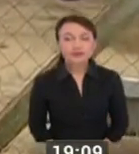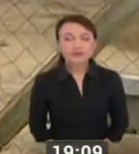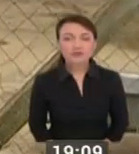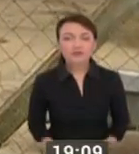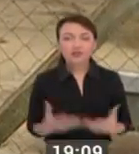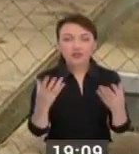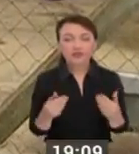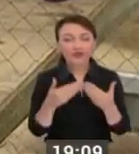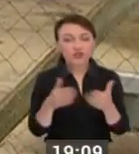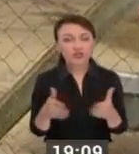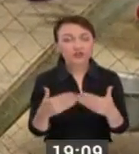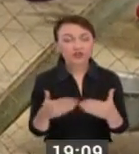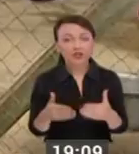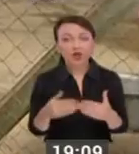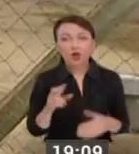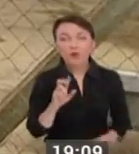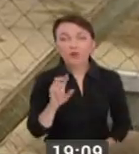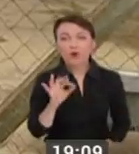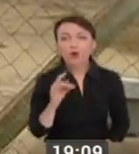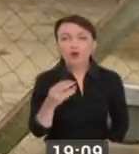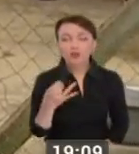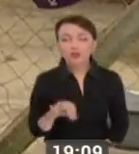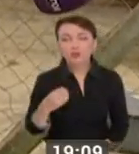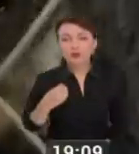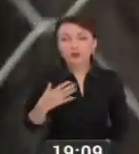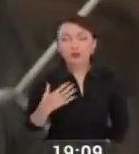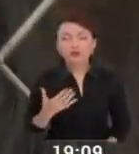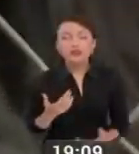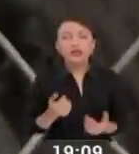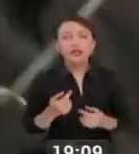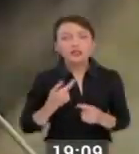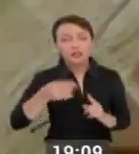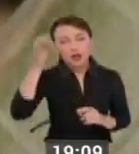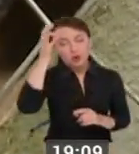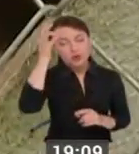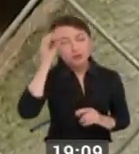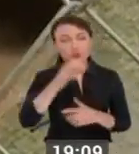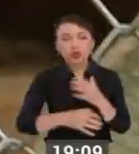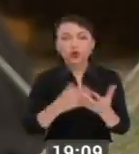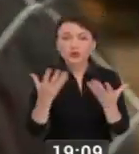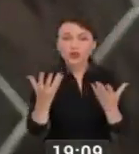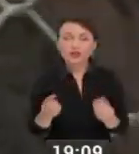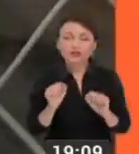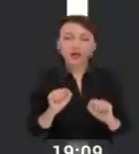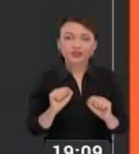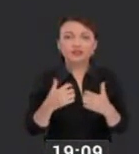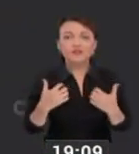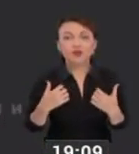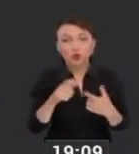День відчинених дверей у Бородянському притулку. З нагоди Міжнародного дня захисту тварин людям показали, як живуть